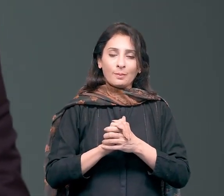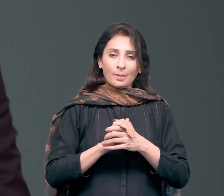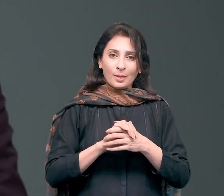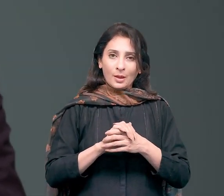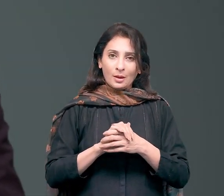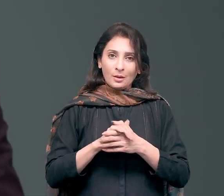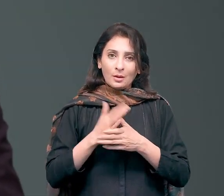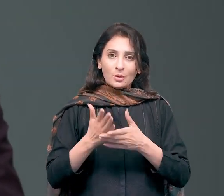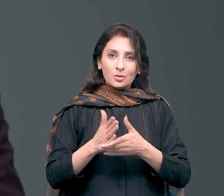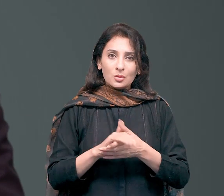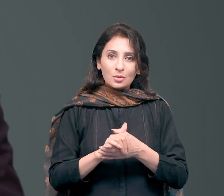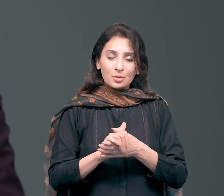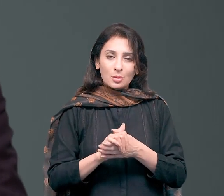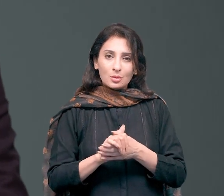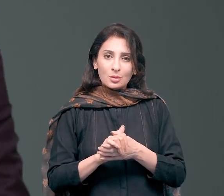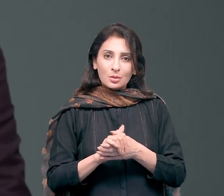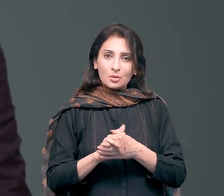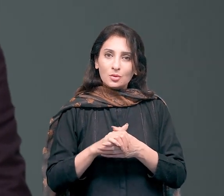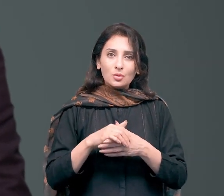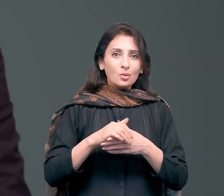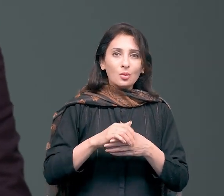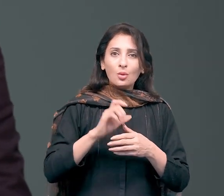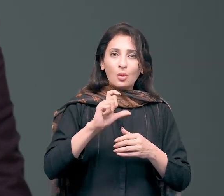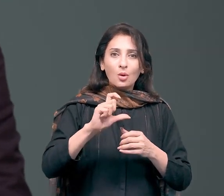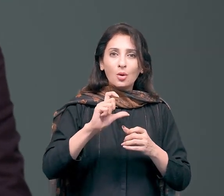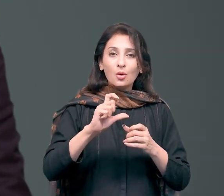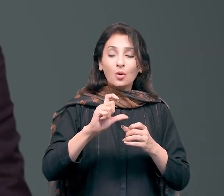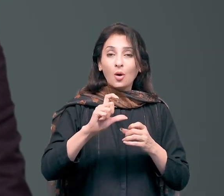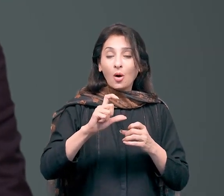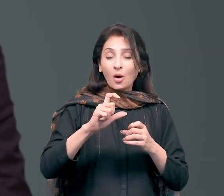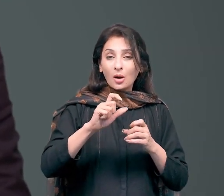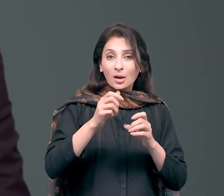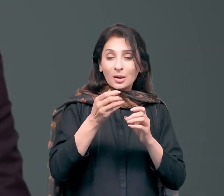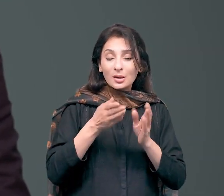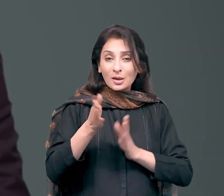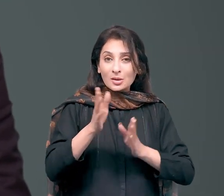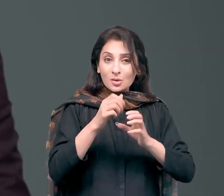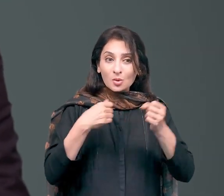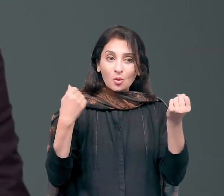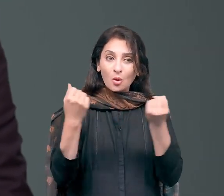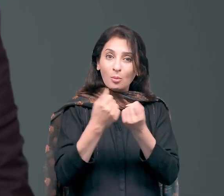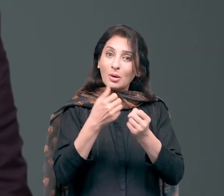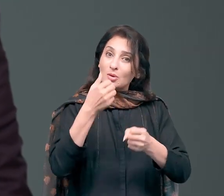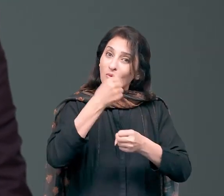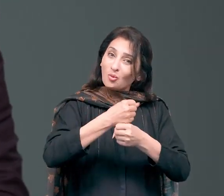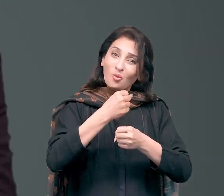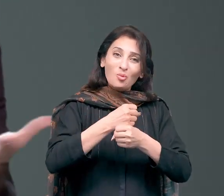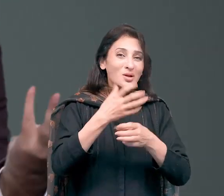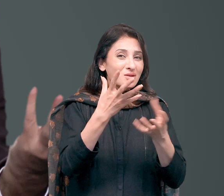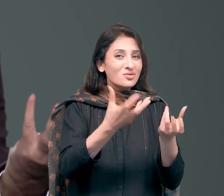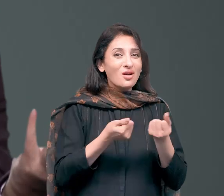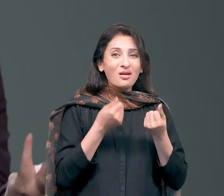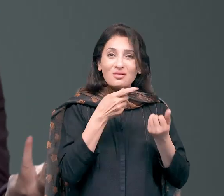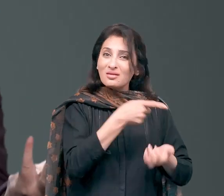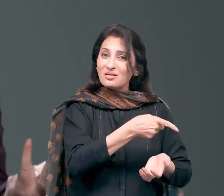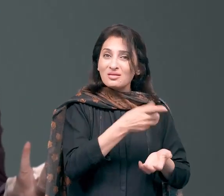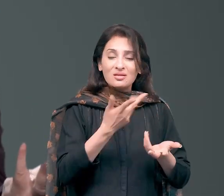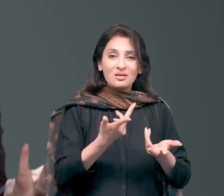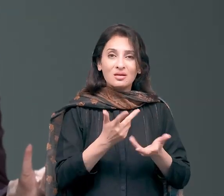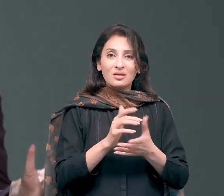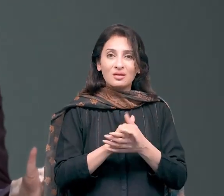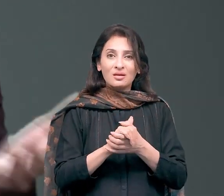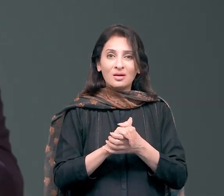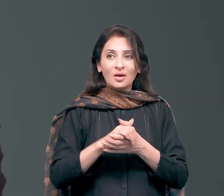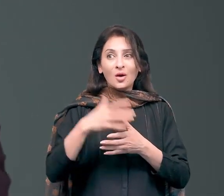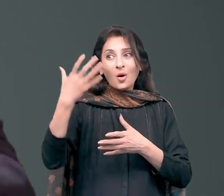5-7 مرن گوانڈنا تو رہندی تاب چڑھے تو گلیاں ہو جان سونجیاں وچ کانگریس یار پھرے. تو صرف کانگریس کو حکومت چاہیے